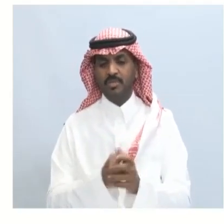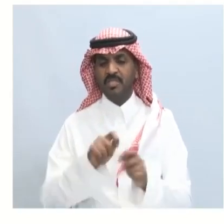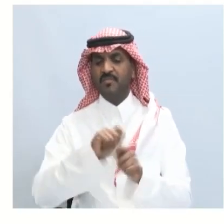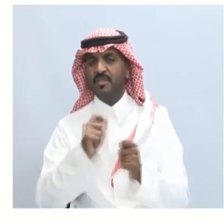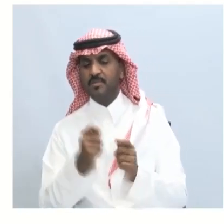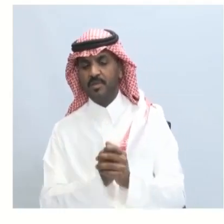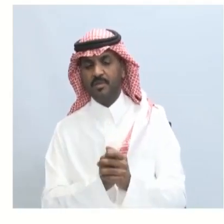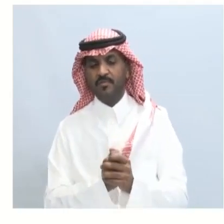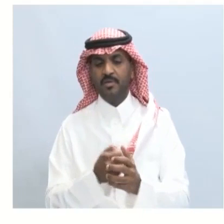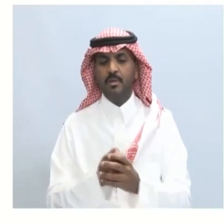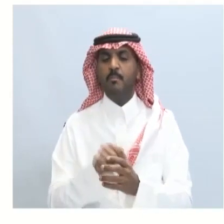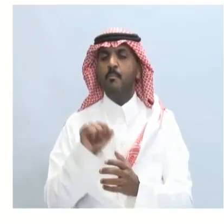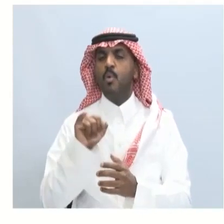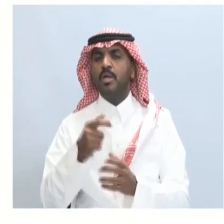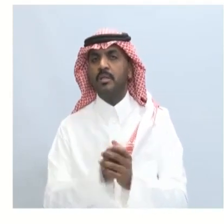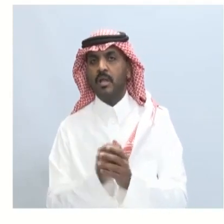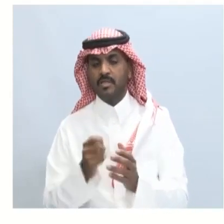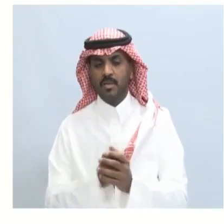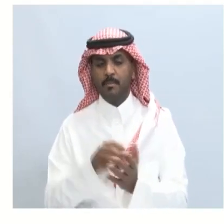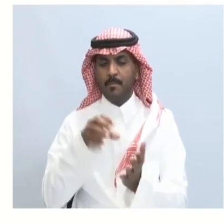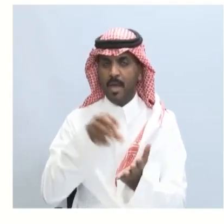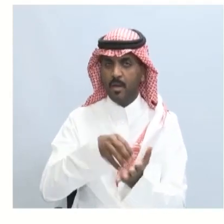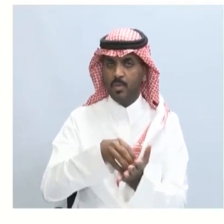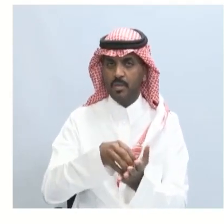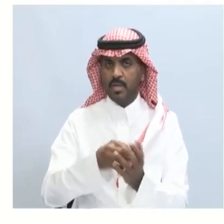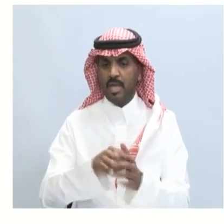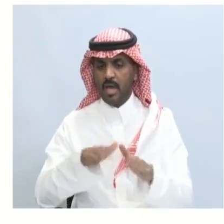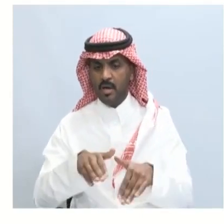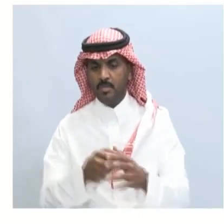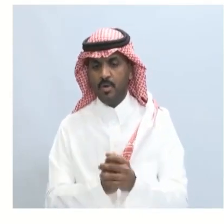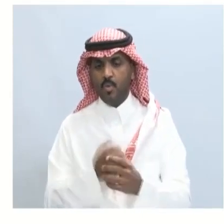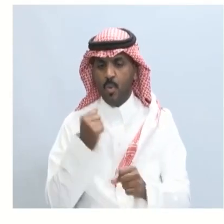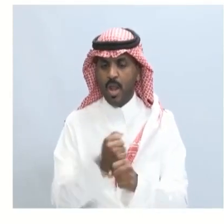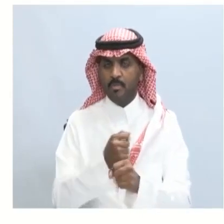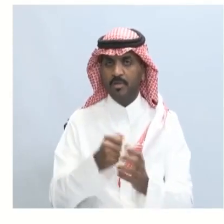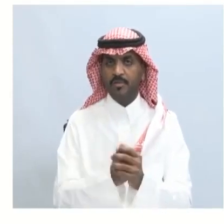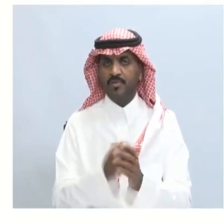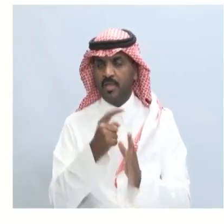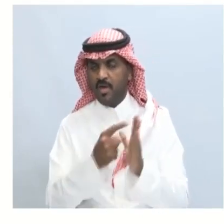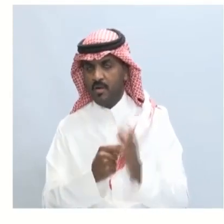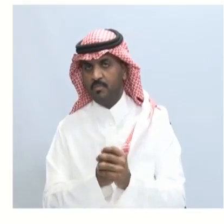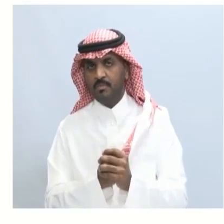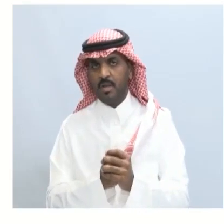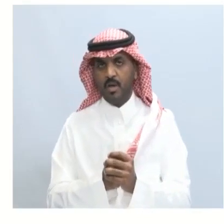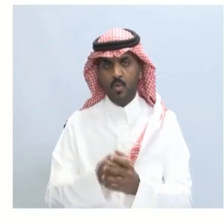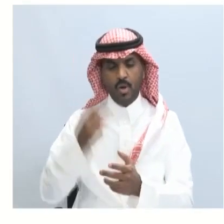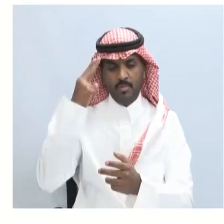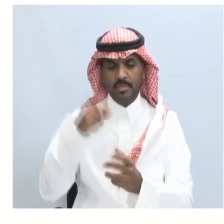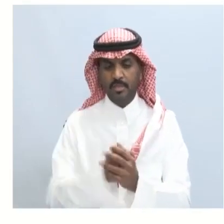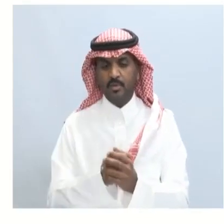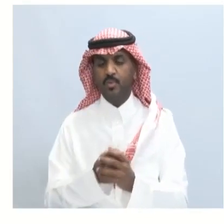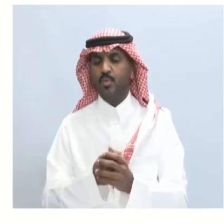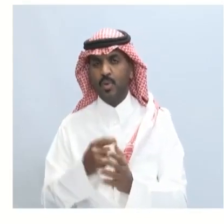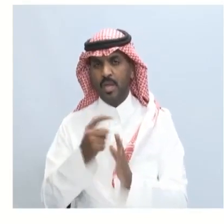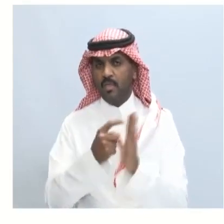ترتيبات تفعيل المواد الخاصه بعناوين الاقامه والعمل الوارده في نظام الاحوال المدنيه ونظام الاقامه